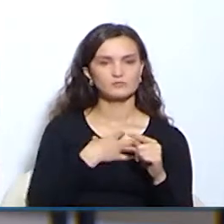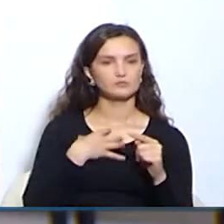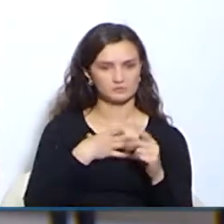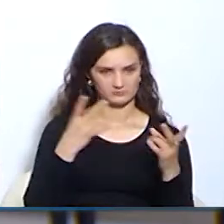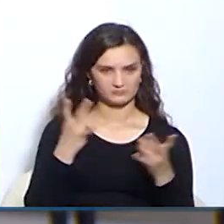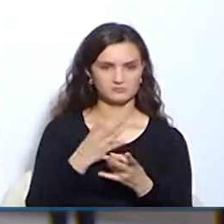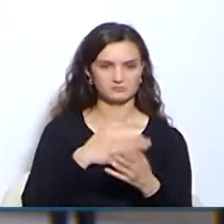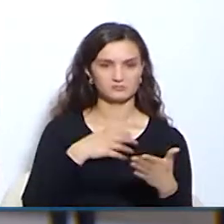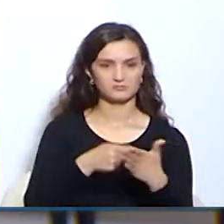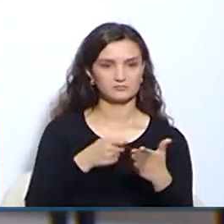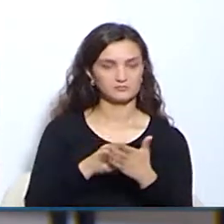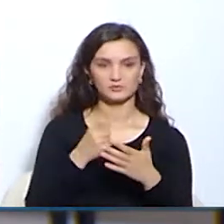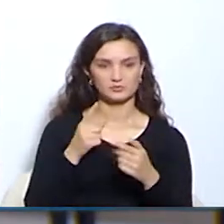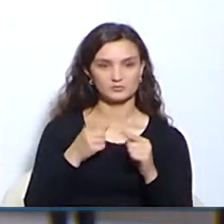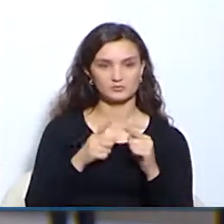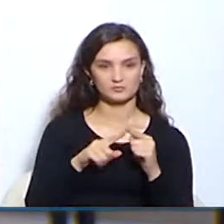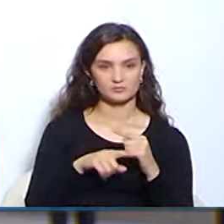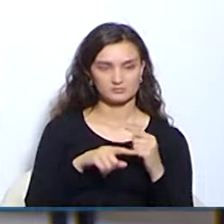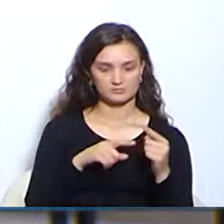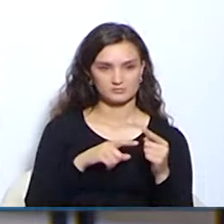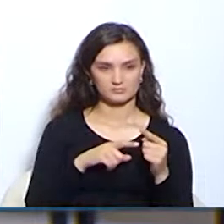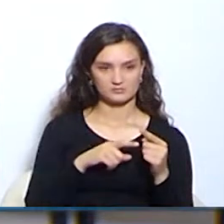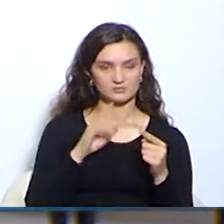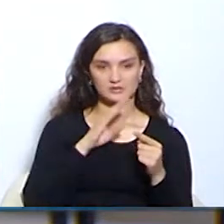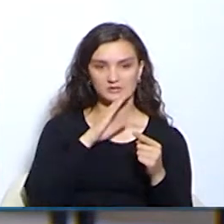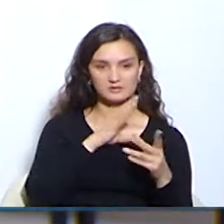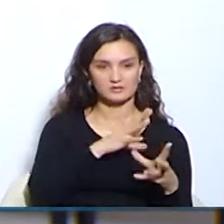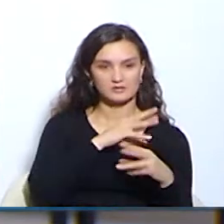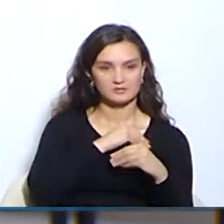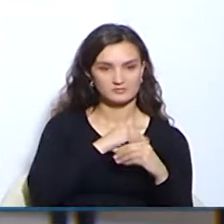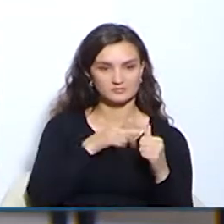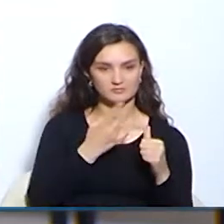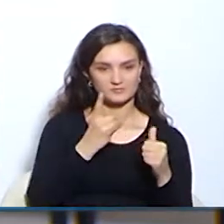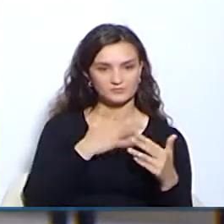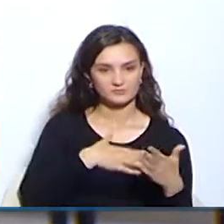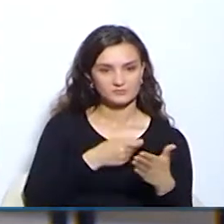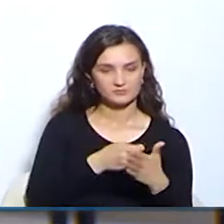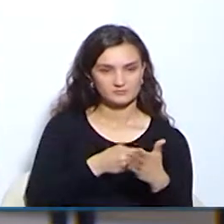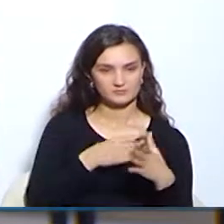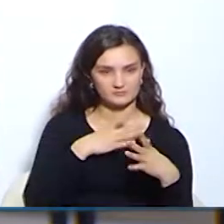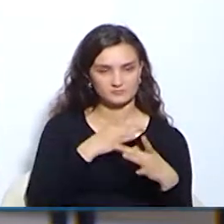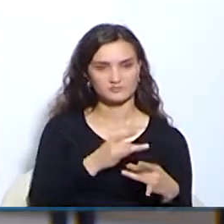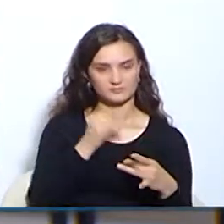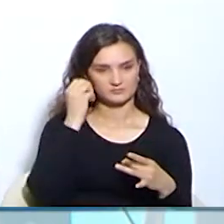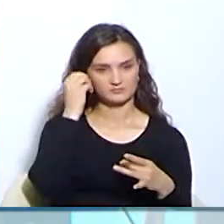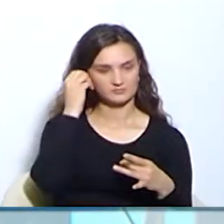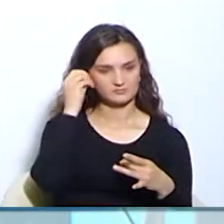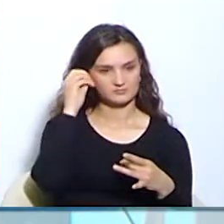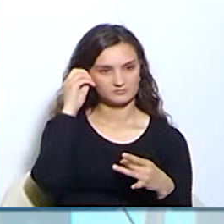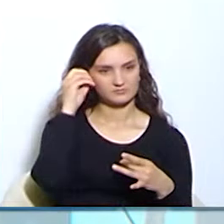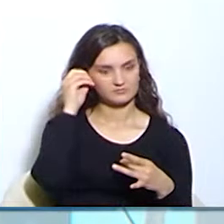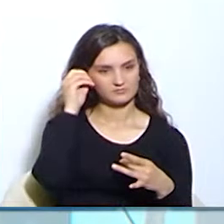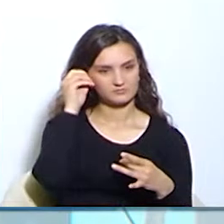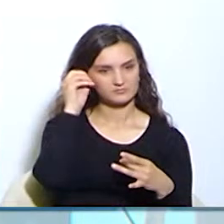მნიშვნელოვანი? იმიტომ რომ პარალელურად აი ამ უსაფრთხო მიჯაჭულობის ჩამოყალიბებას უწყობს ხელს. და არამხოლოდ ემოციურადაც